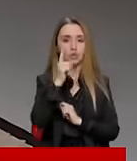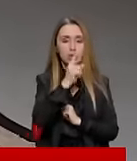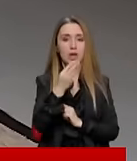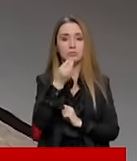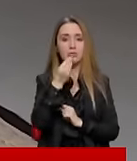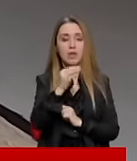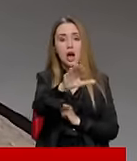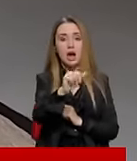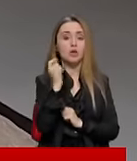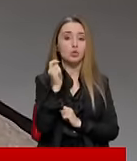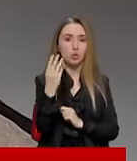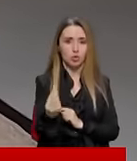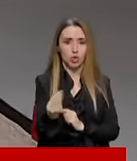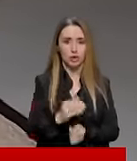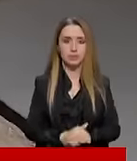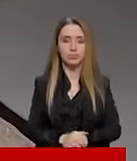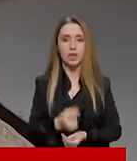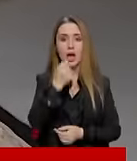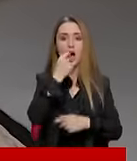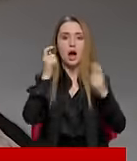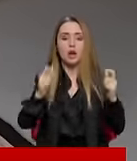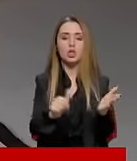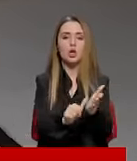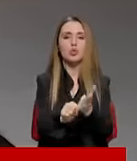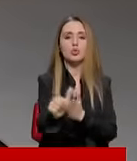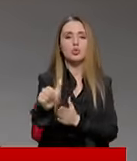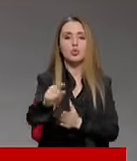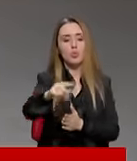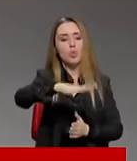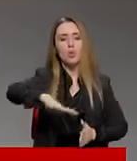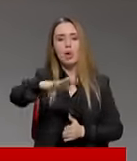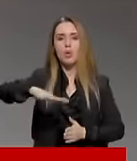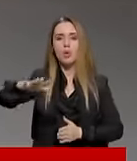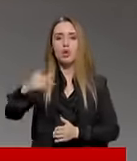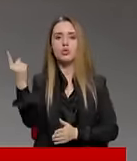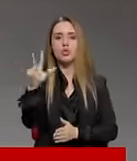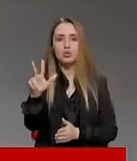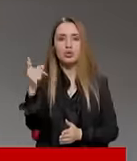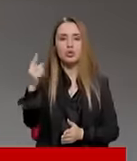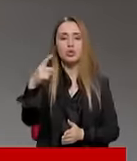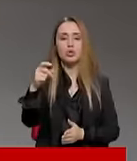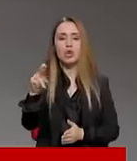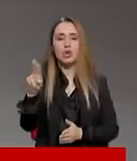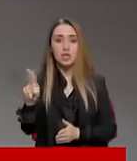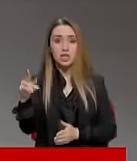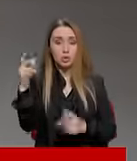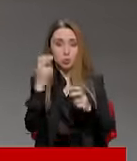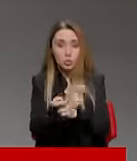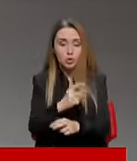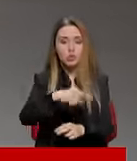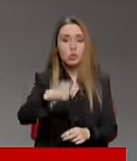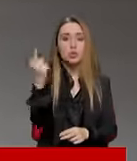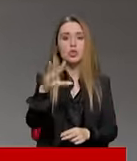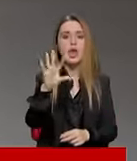gıdaya erişimdeki zorluk Ankara'da bütün bu yerleşim bölgeleri % 3 % 7'si boş ve bunların